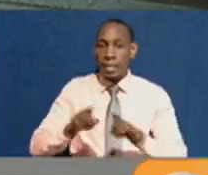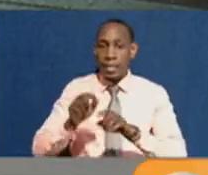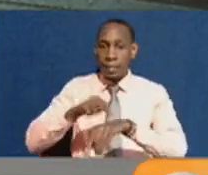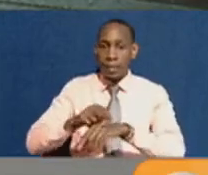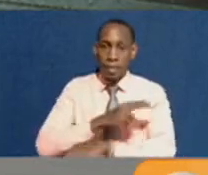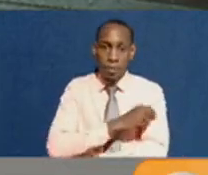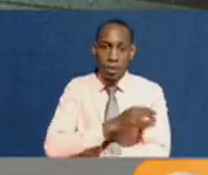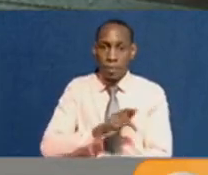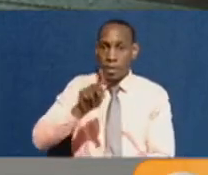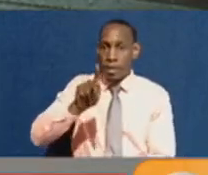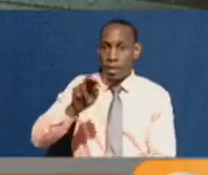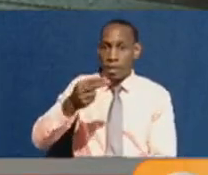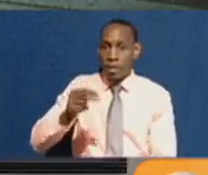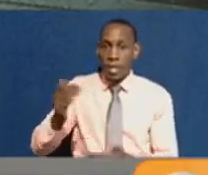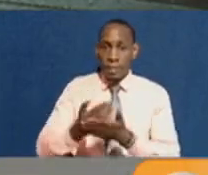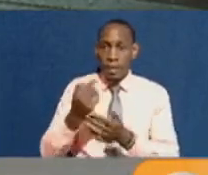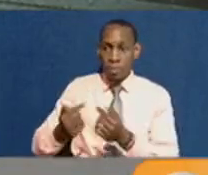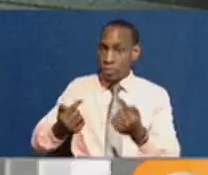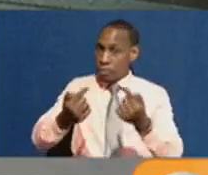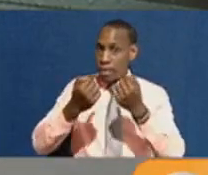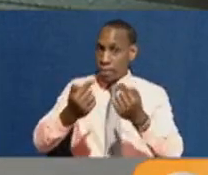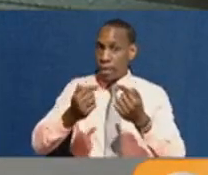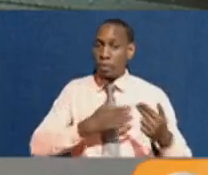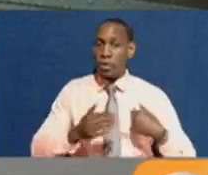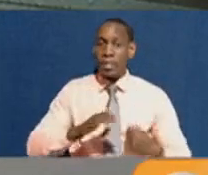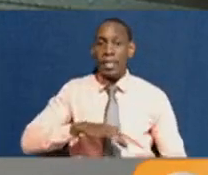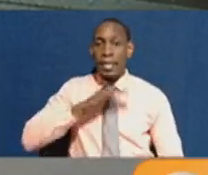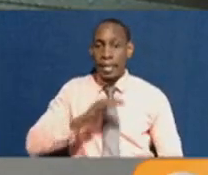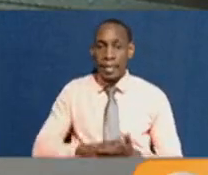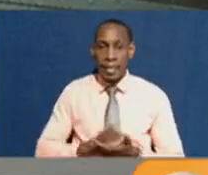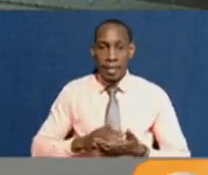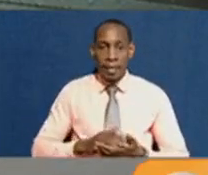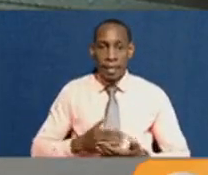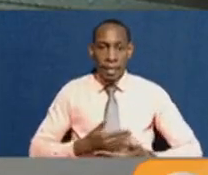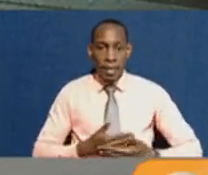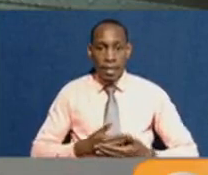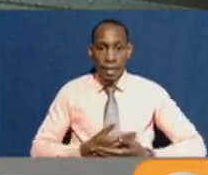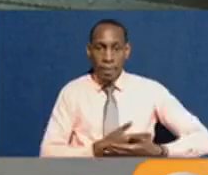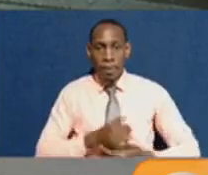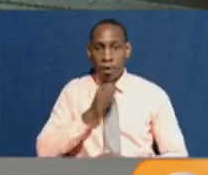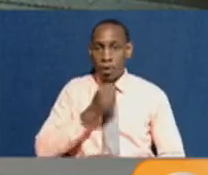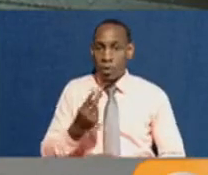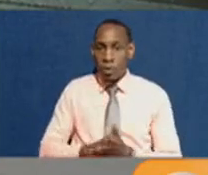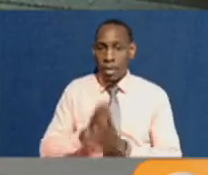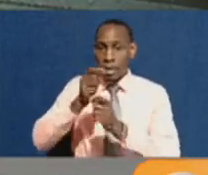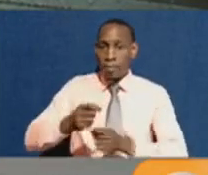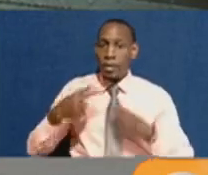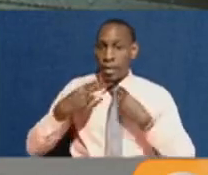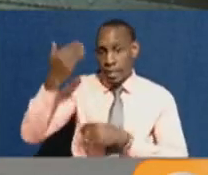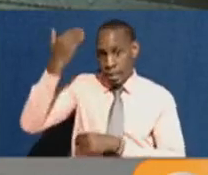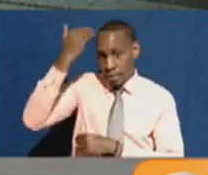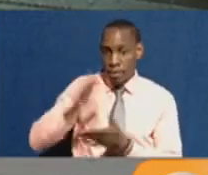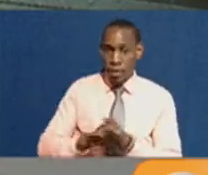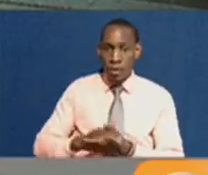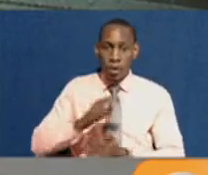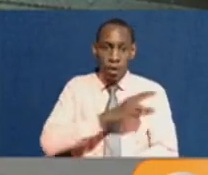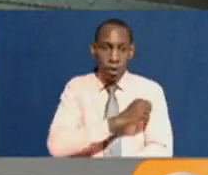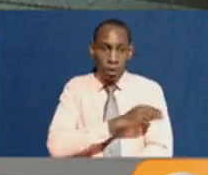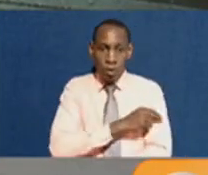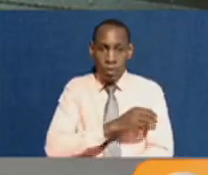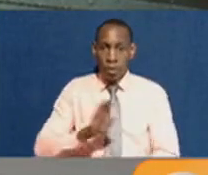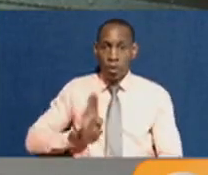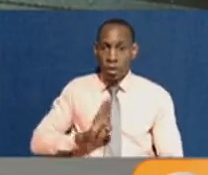Hospitali kuu ya Kenyatta imejiondolea lawama kuhusu kifo cha mtoto wa miaka miwili aliyekuwa na rato iliyokwama kichwani. Usimamizi wa hospitali hiyo